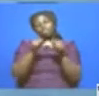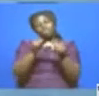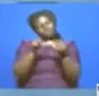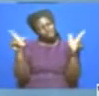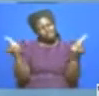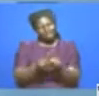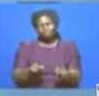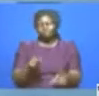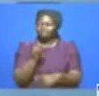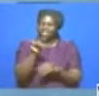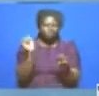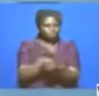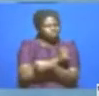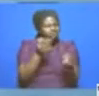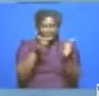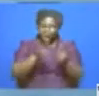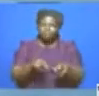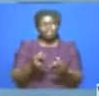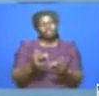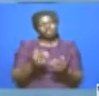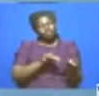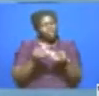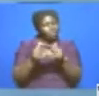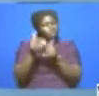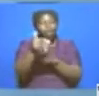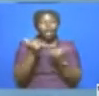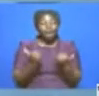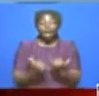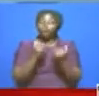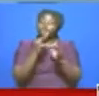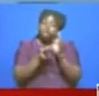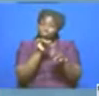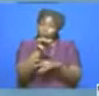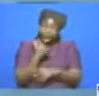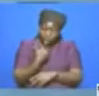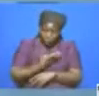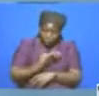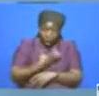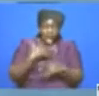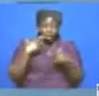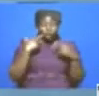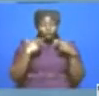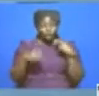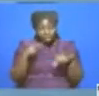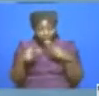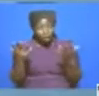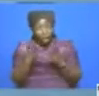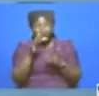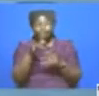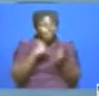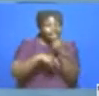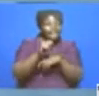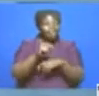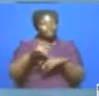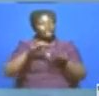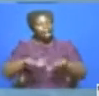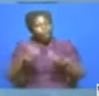Hiyo haiwezekani. Sasa kwenda mbele, kama wewe una pahali pako ambao unashomea watu nyama, ni lazima